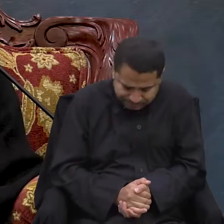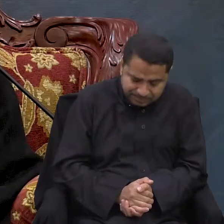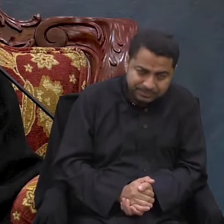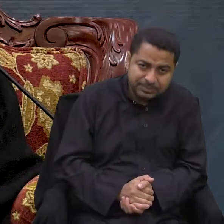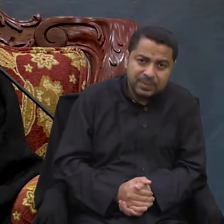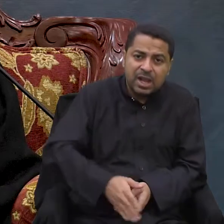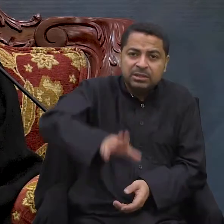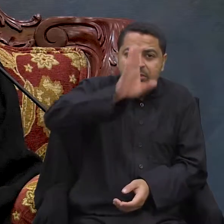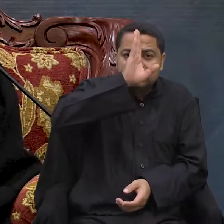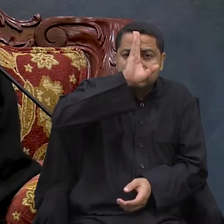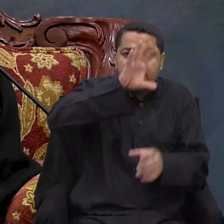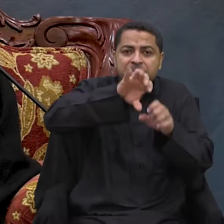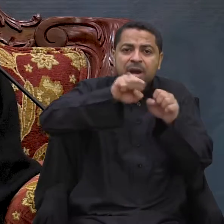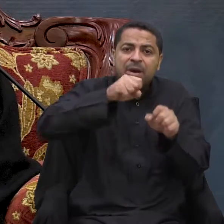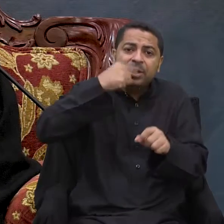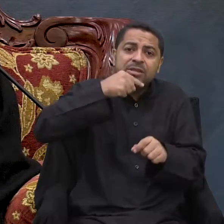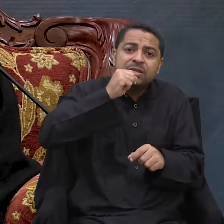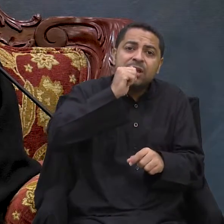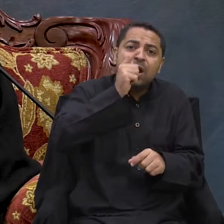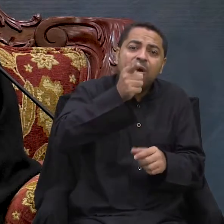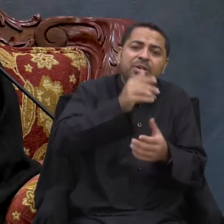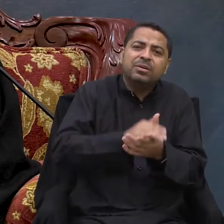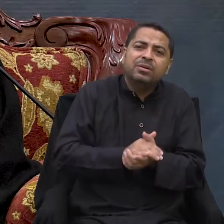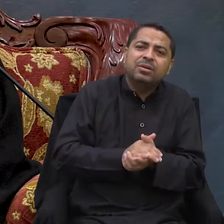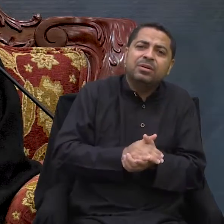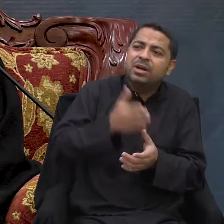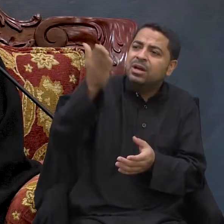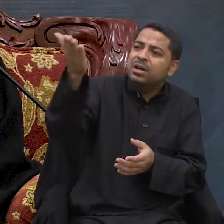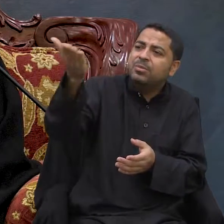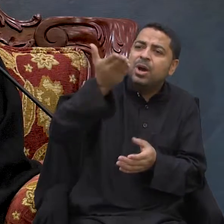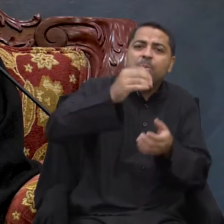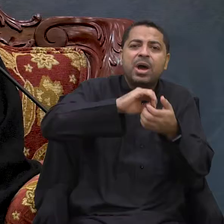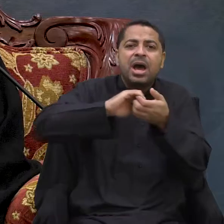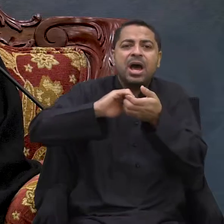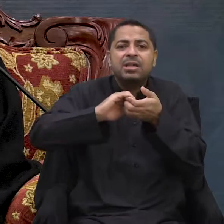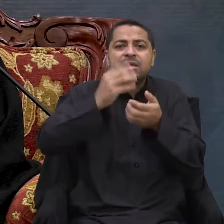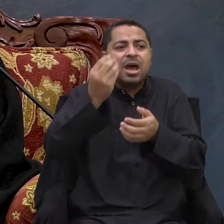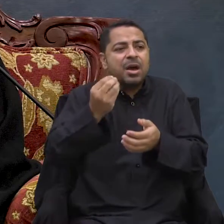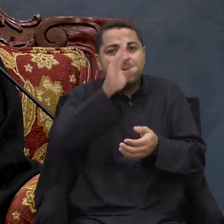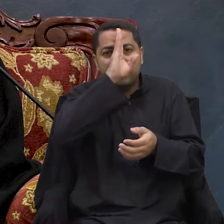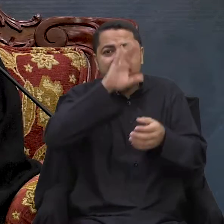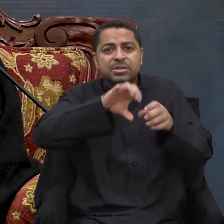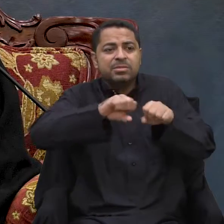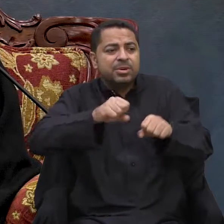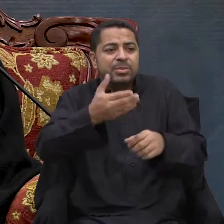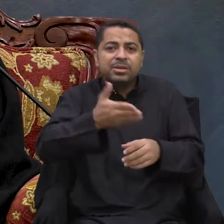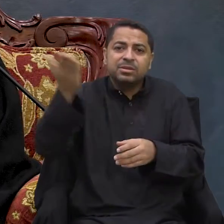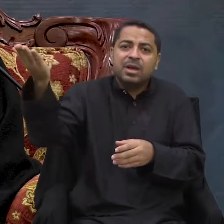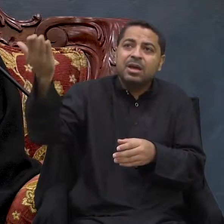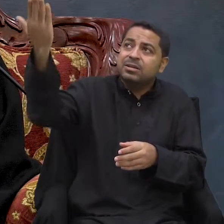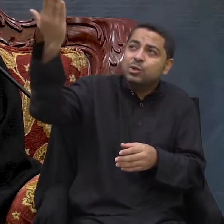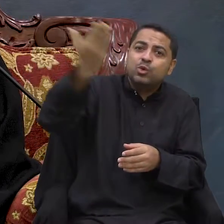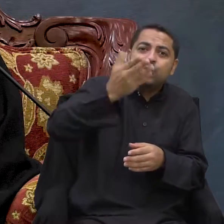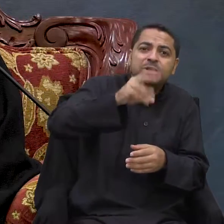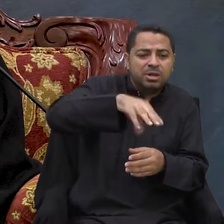قال الحسين عليه السلام: هذه رسل القوم إليكم، قوموا